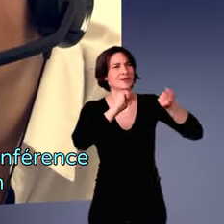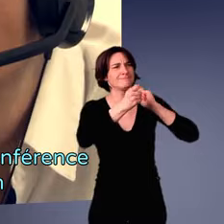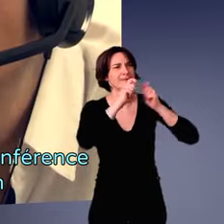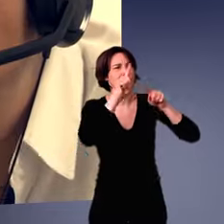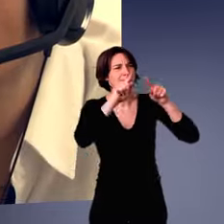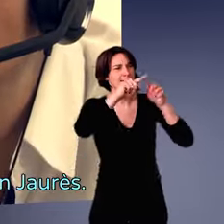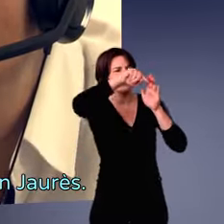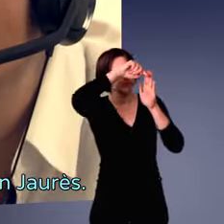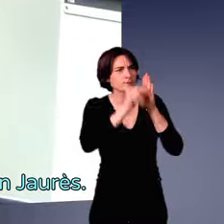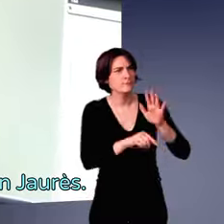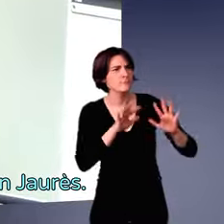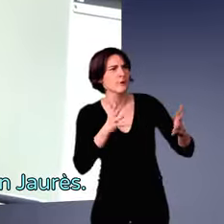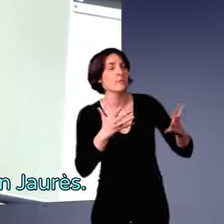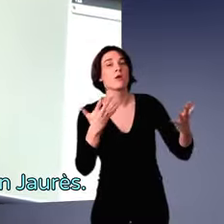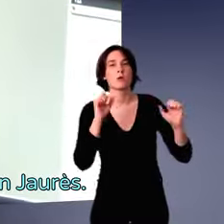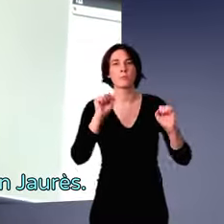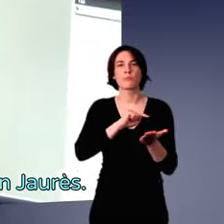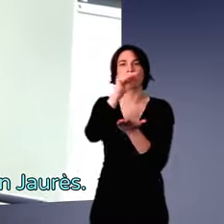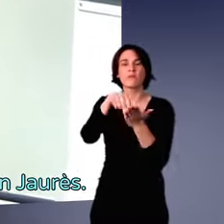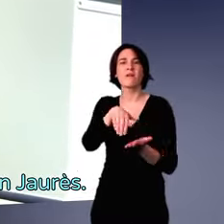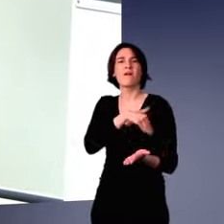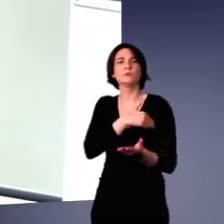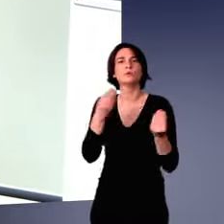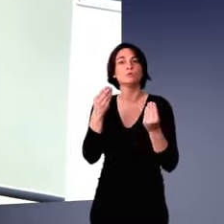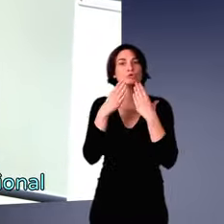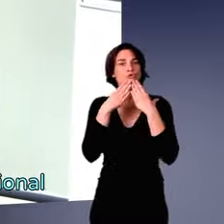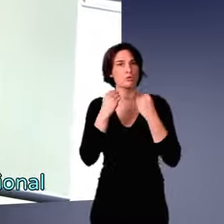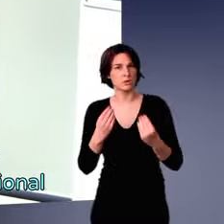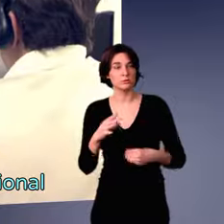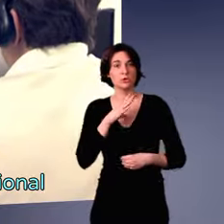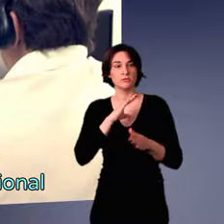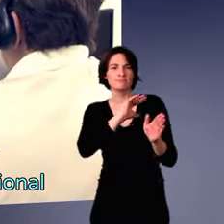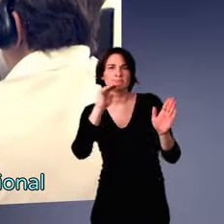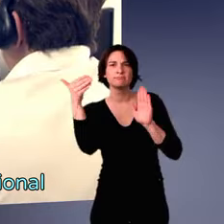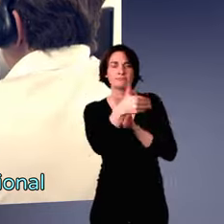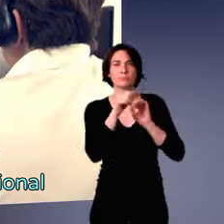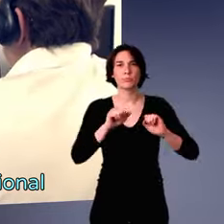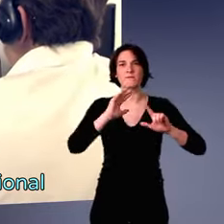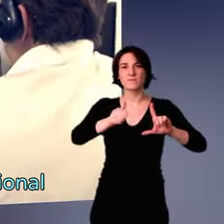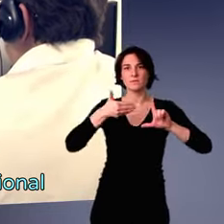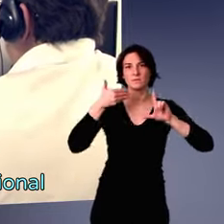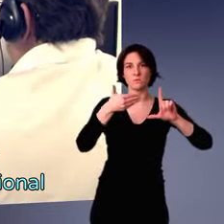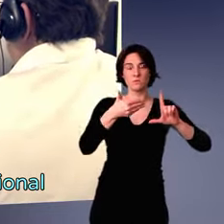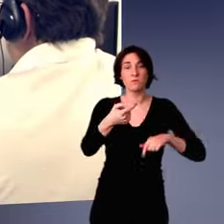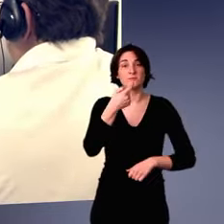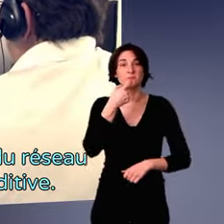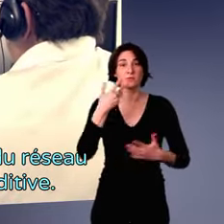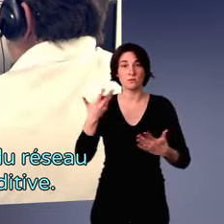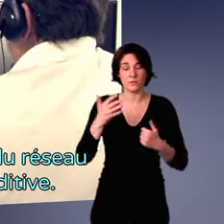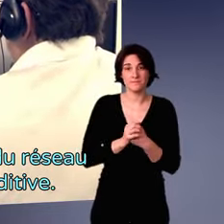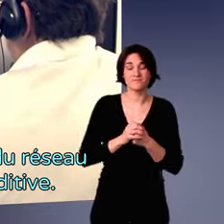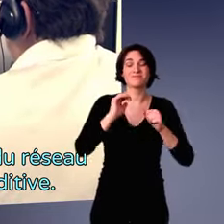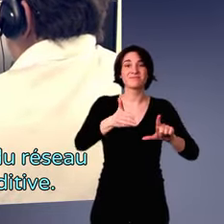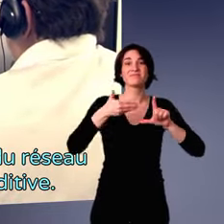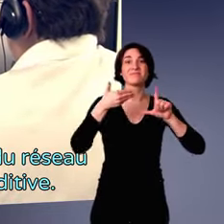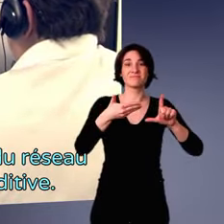d'utilisation a été installé dans l'agence jeanjoress il permet de disposer d'un service à distance national pour faire le